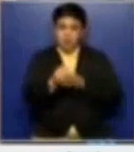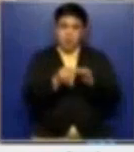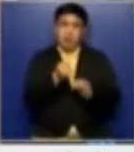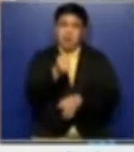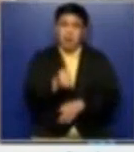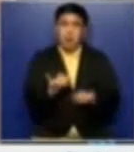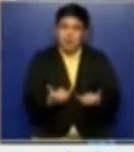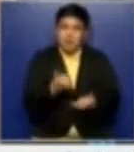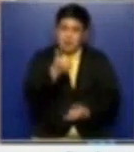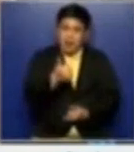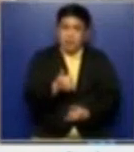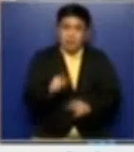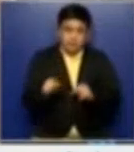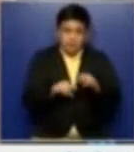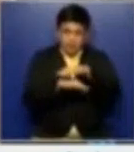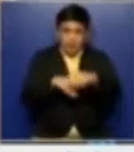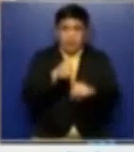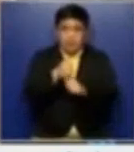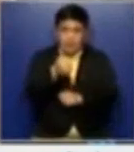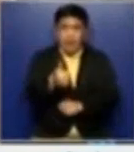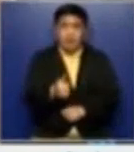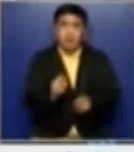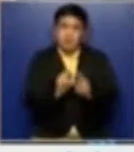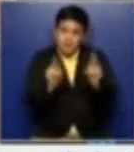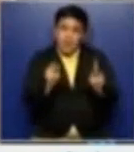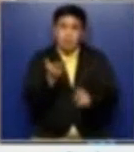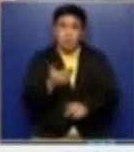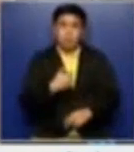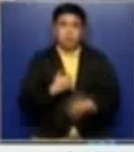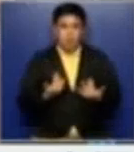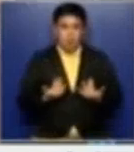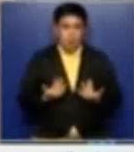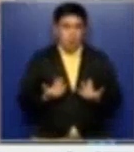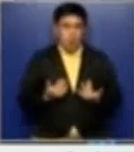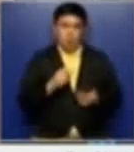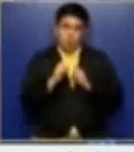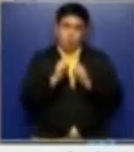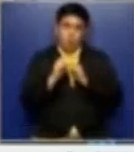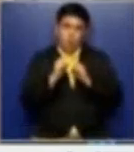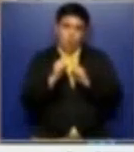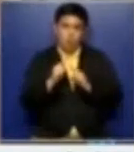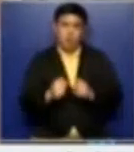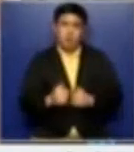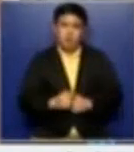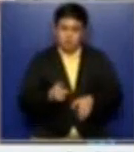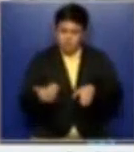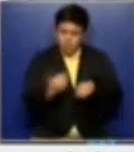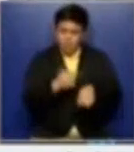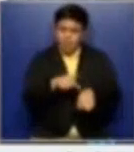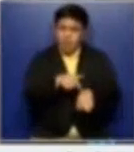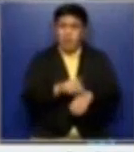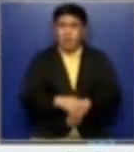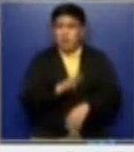จงวันนี้ก็ได้เตรียมหลักฐานชี้แจงกับคณะกรรมการเลยผมจะแปลยติมันทั้งหมดเลยเนี่ยเส้นนี้แล้วถ้าไปเ